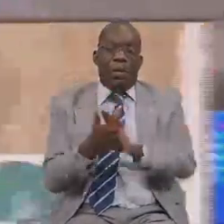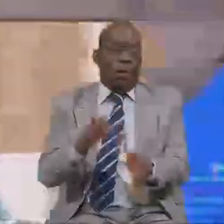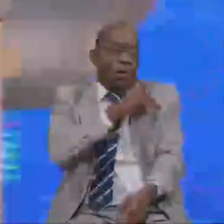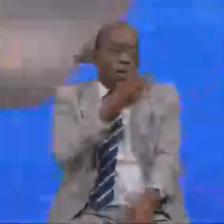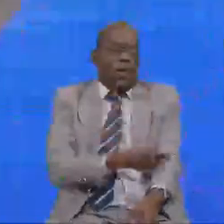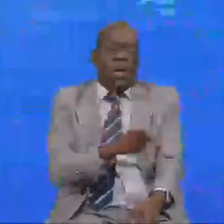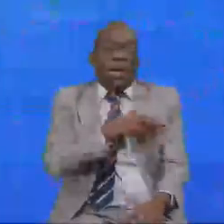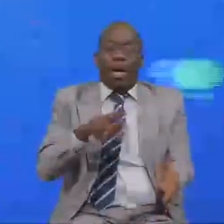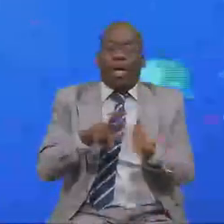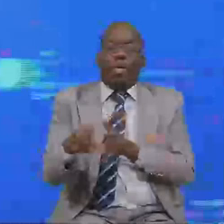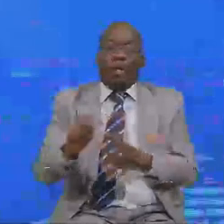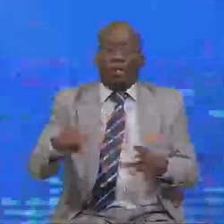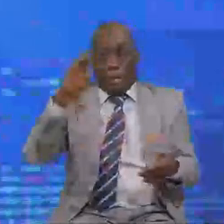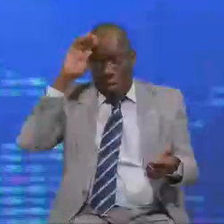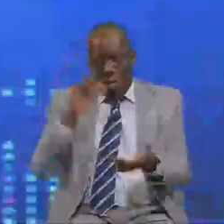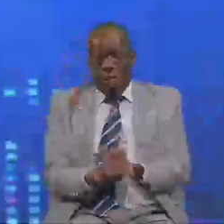L'œuvre du diable,